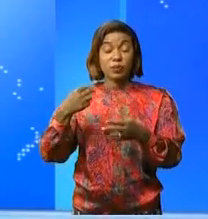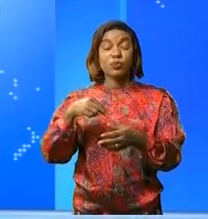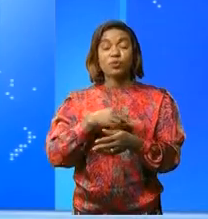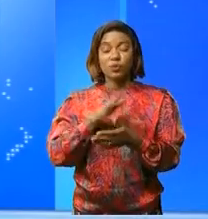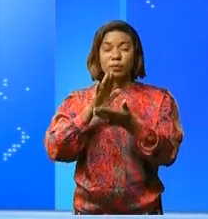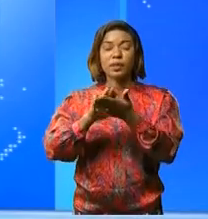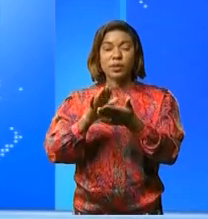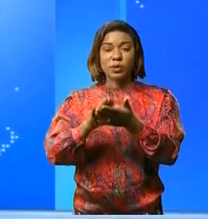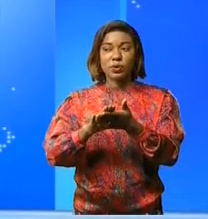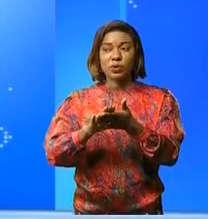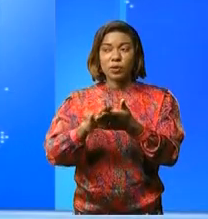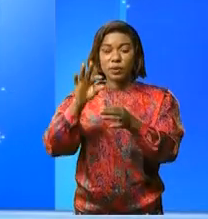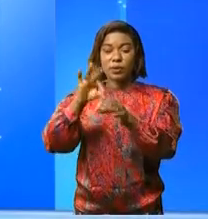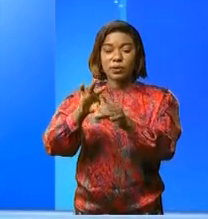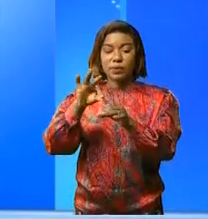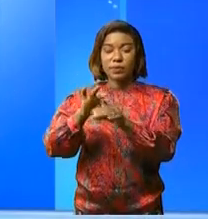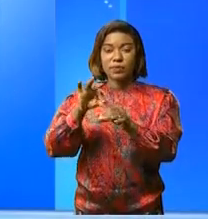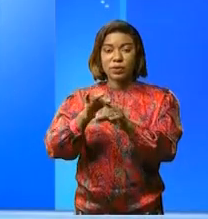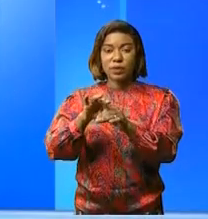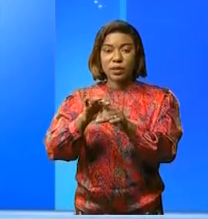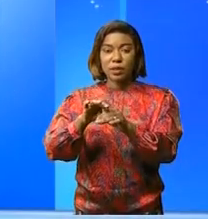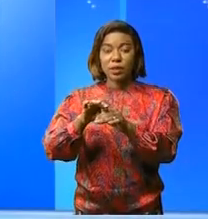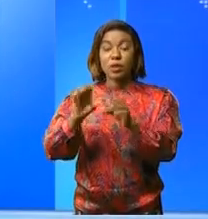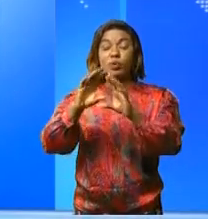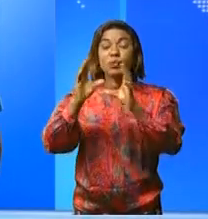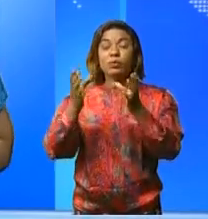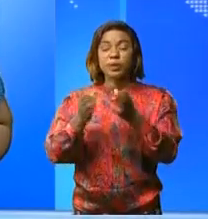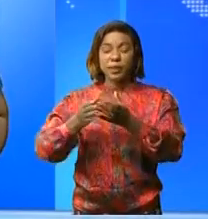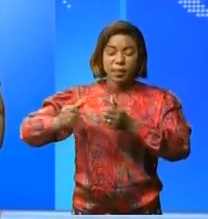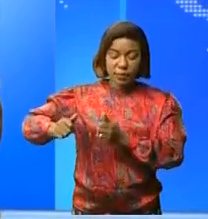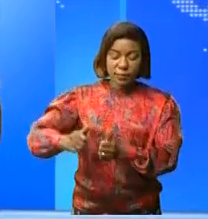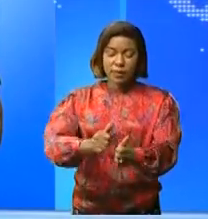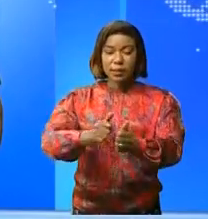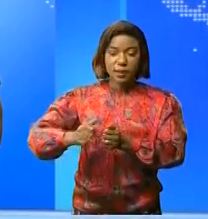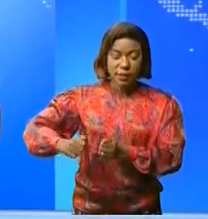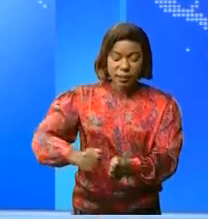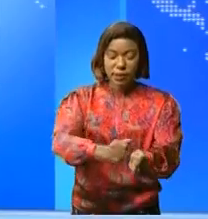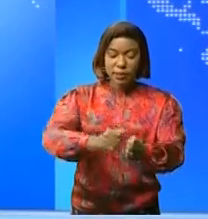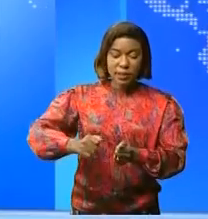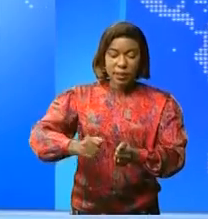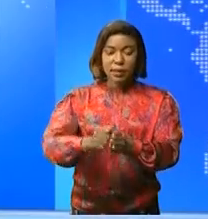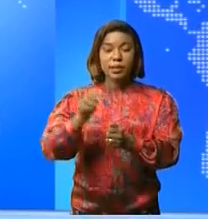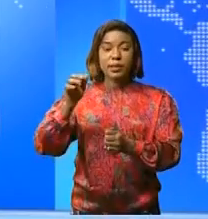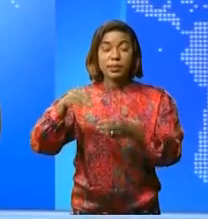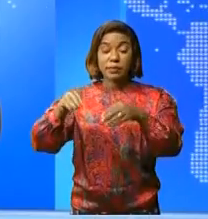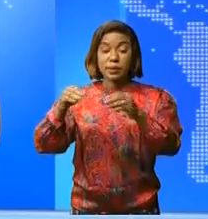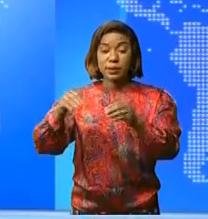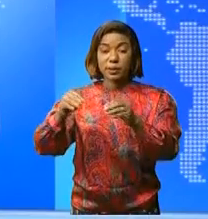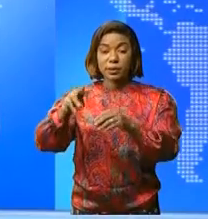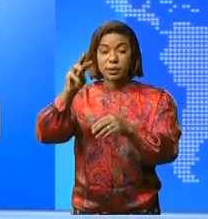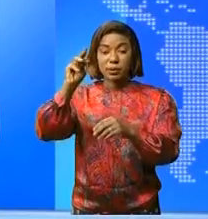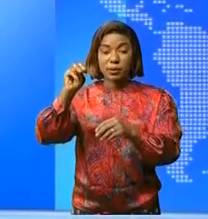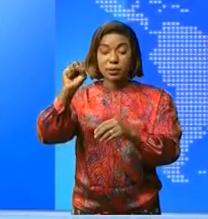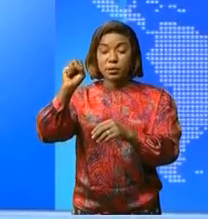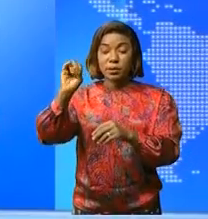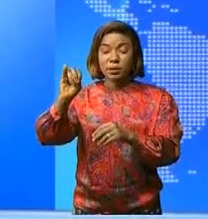l'assemblée élective du comité de menuisier du marché Simba Zikida. Revenons à présent